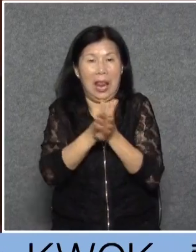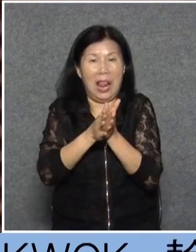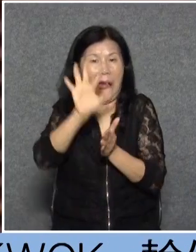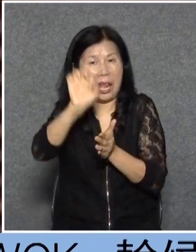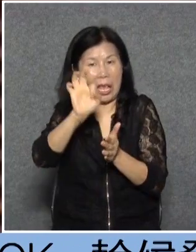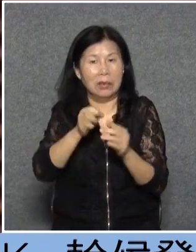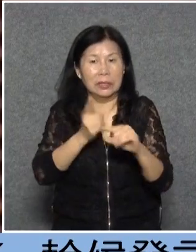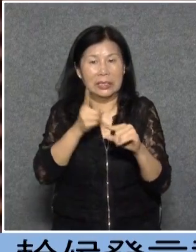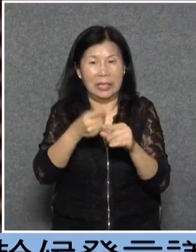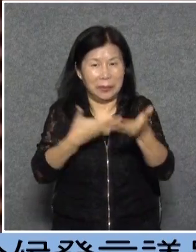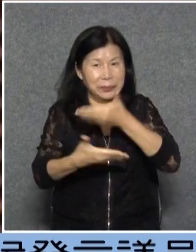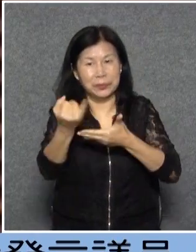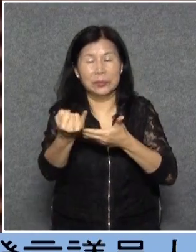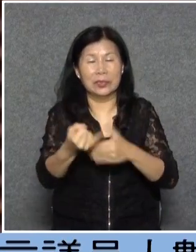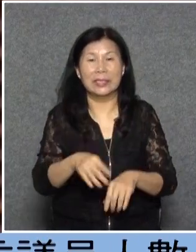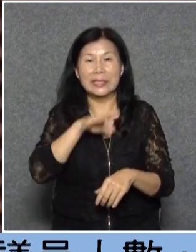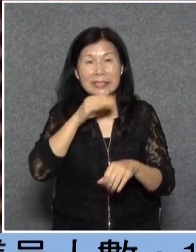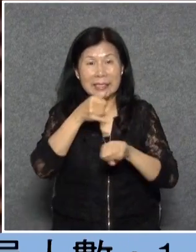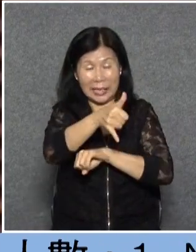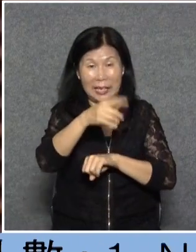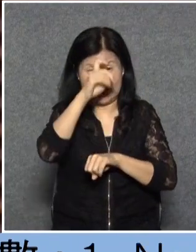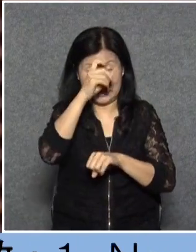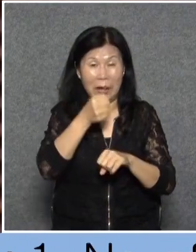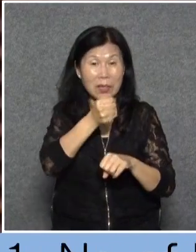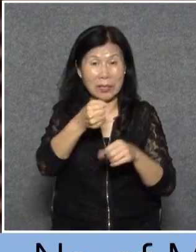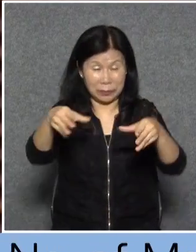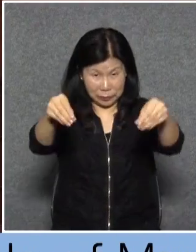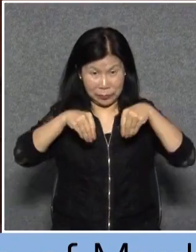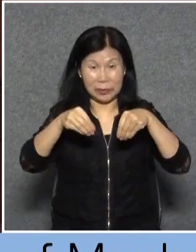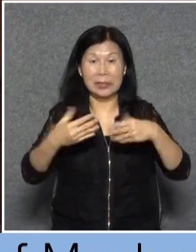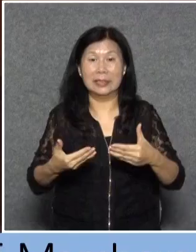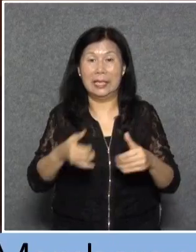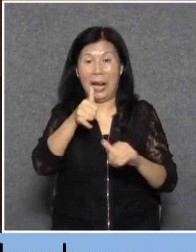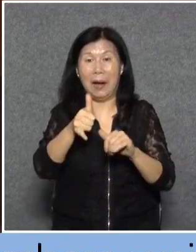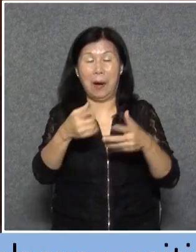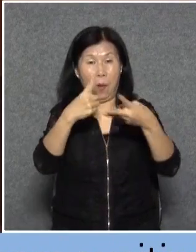系大胆，冇礼貌。一阵间行出去，记得接受佢嗰、那个即系啊，